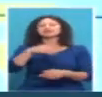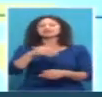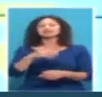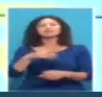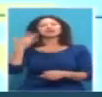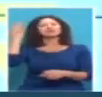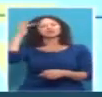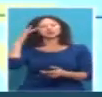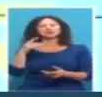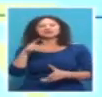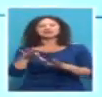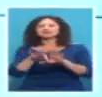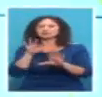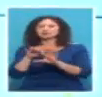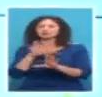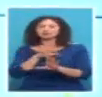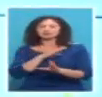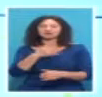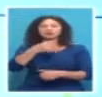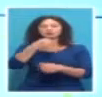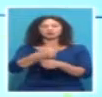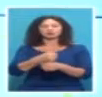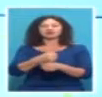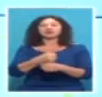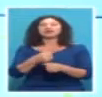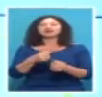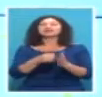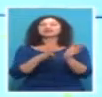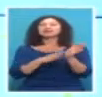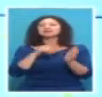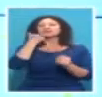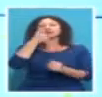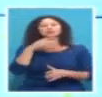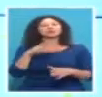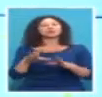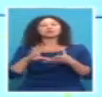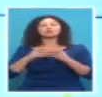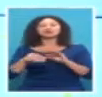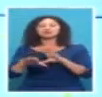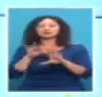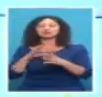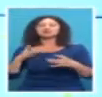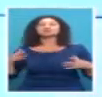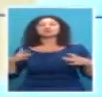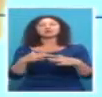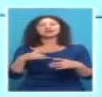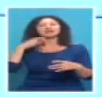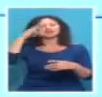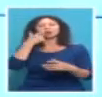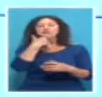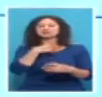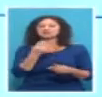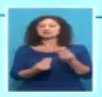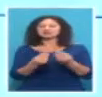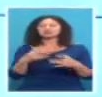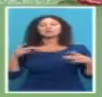состоялась жеребьевка квалификационного этапа Кубка Дэвиса 2019 года. По результатам жеребьевки сборная Казахстана сыграет у себя дома со